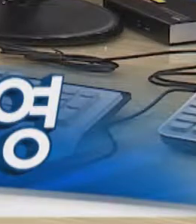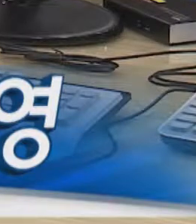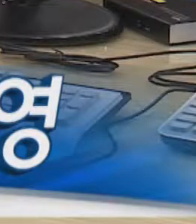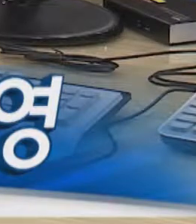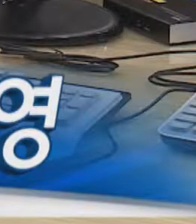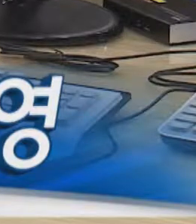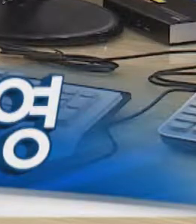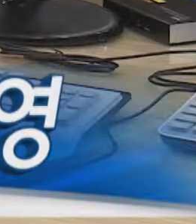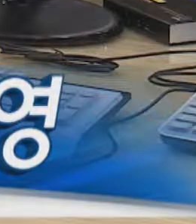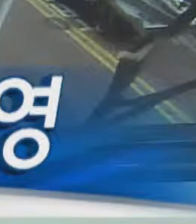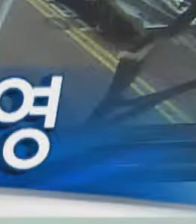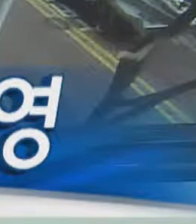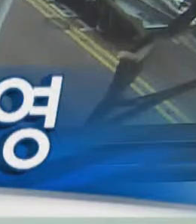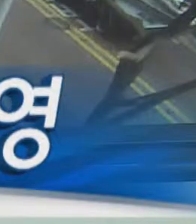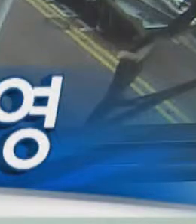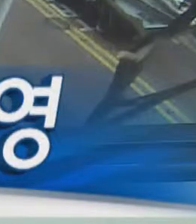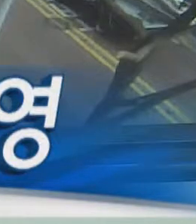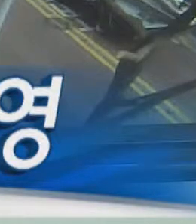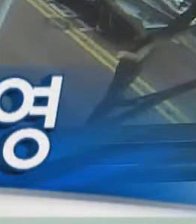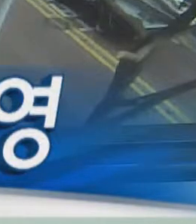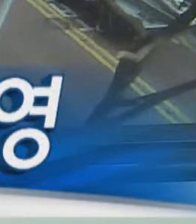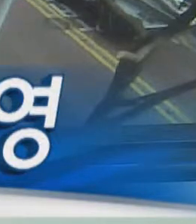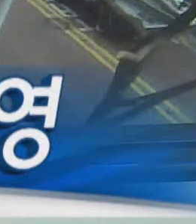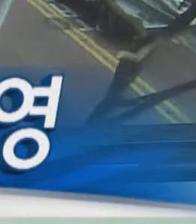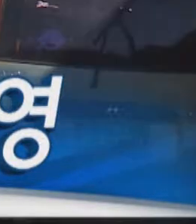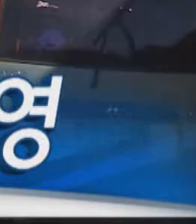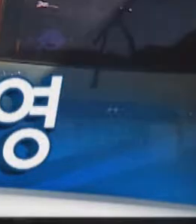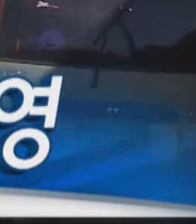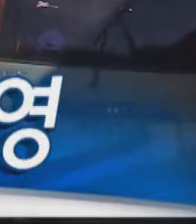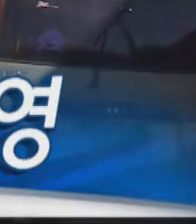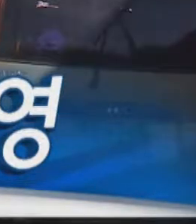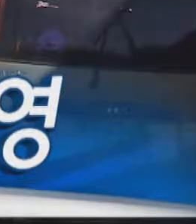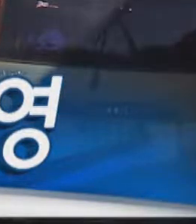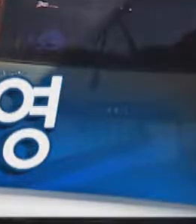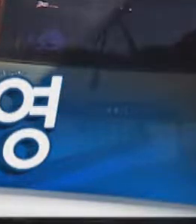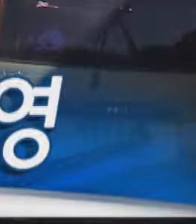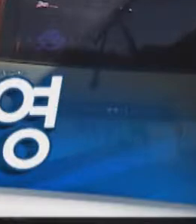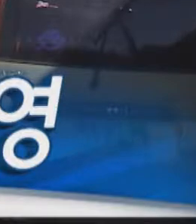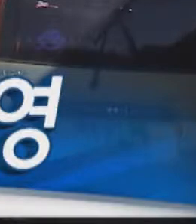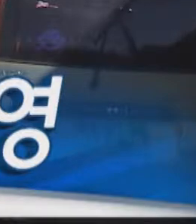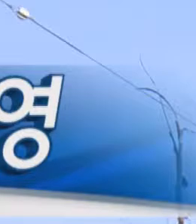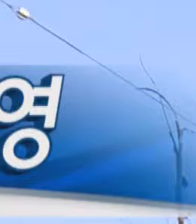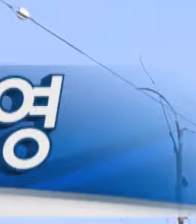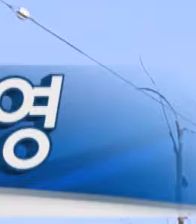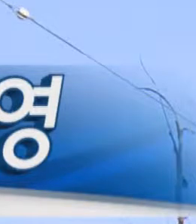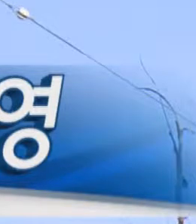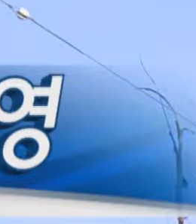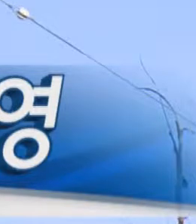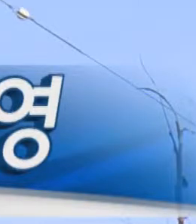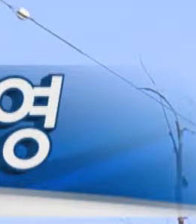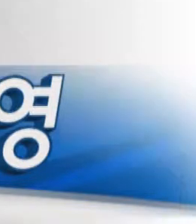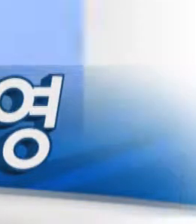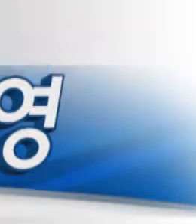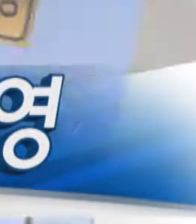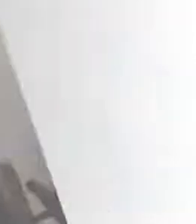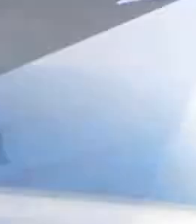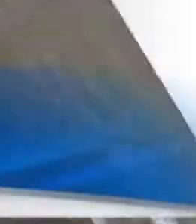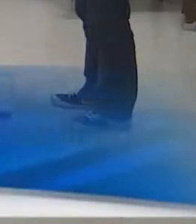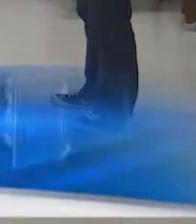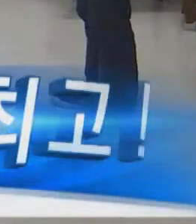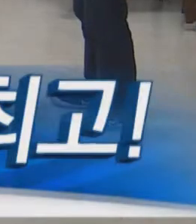통합운영센터는 방범 CCTV와 버스정보 시스템 등을 관제해 범죄 예방에 안전한 지능형 도시를 조성했습니다.